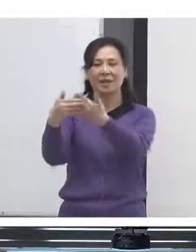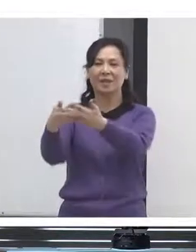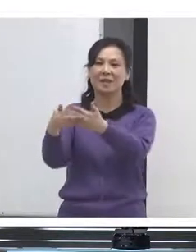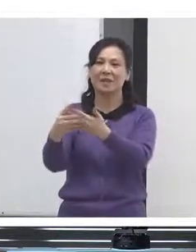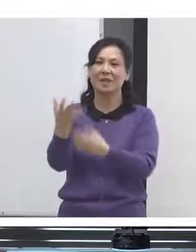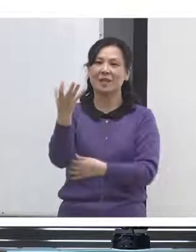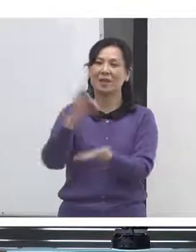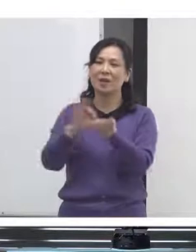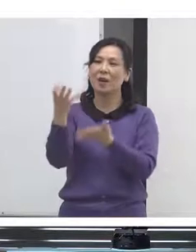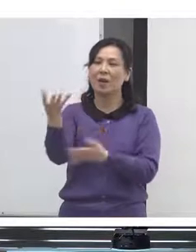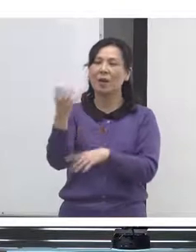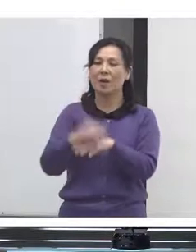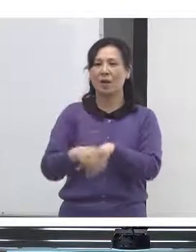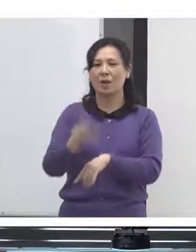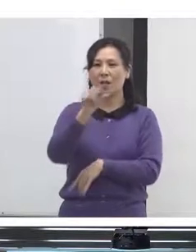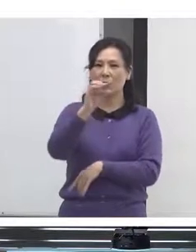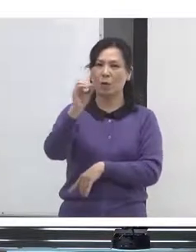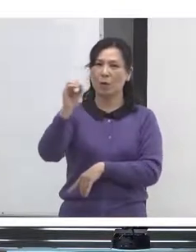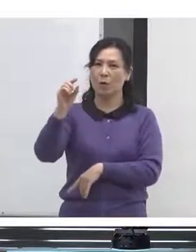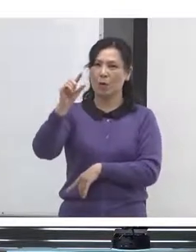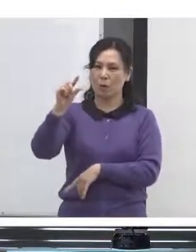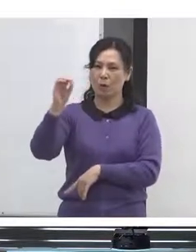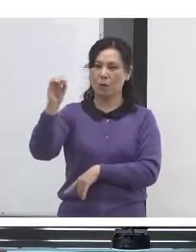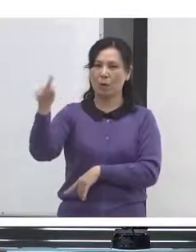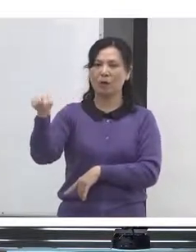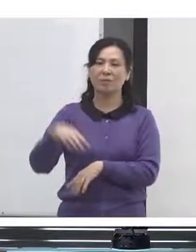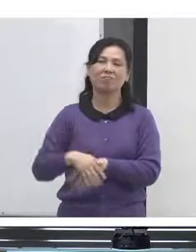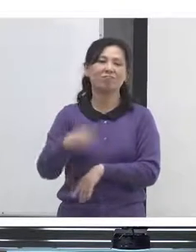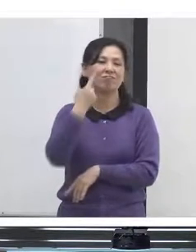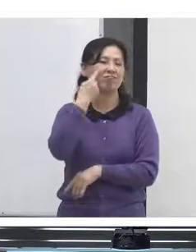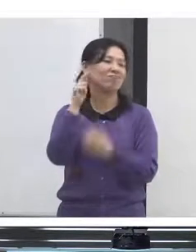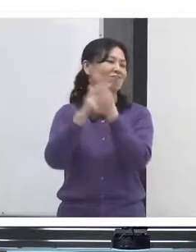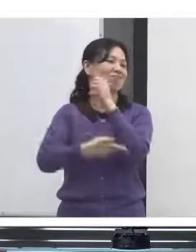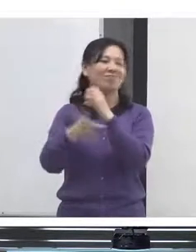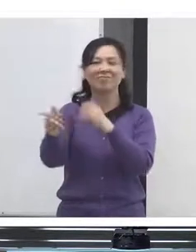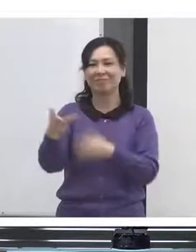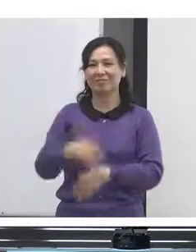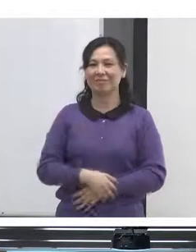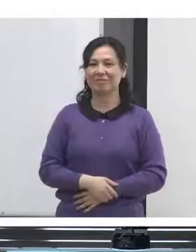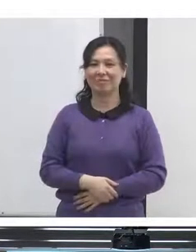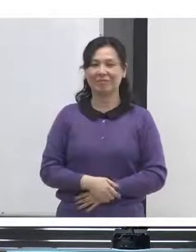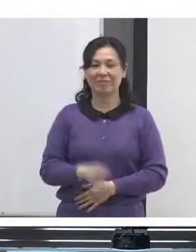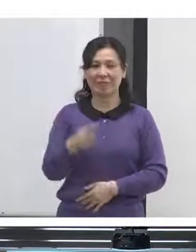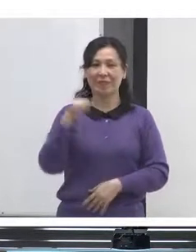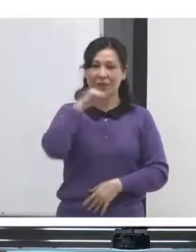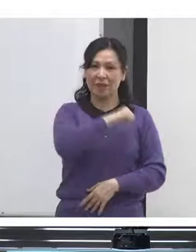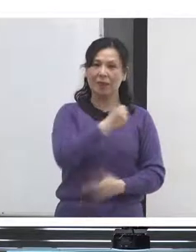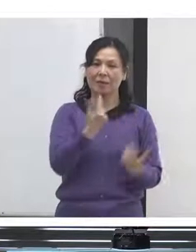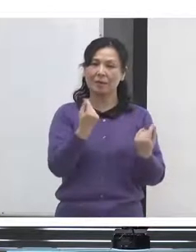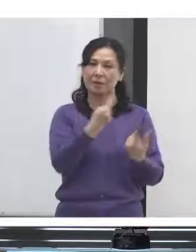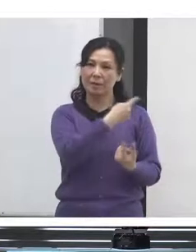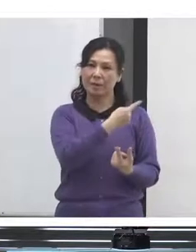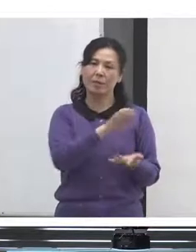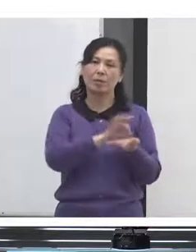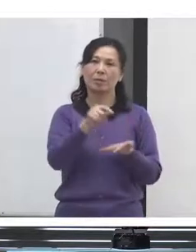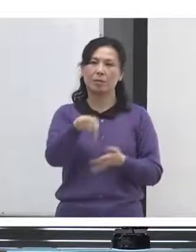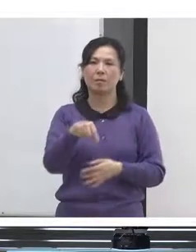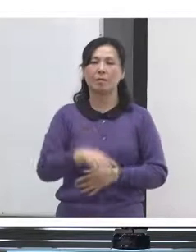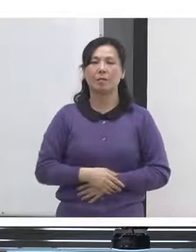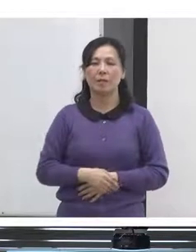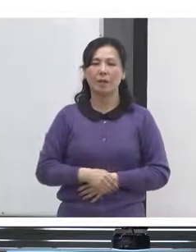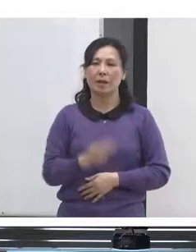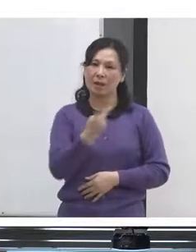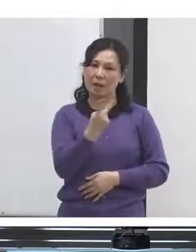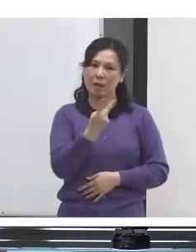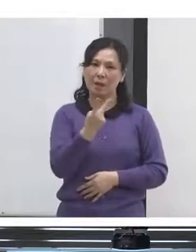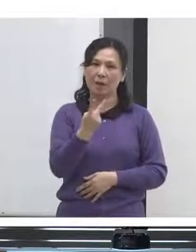者他是不会上 Google， 所以大家可以直接忽略这一块。那台湾的部分其实也是 ASRI ArcGIS 为主，那一直以来都是这样。比如说